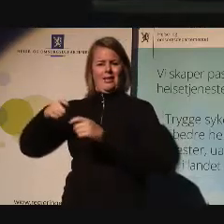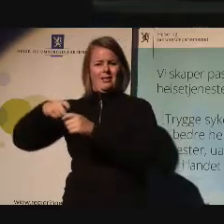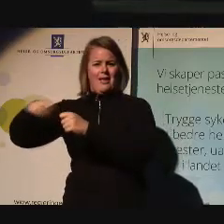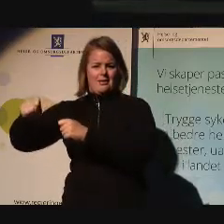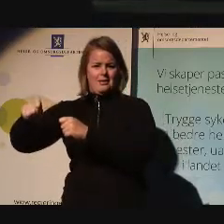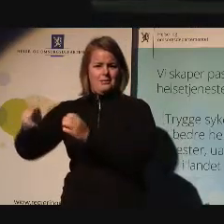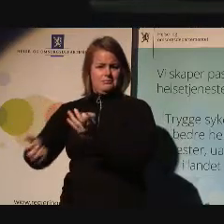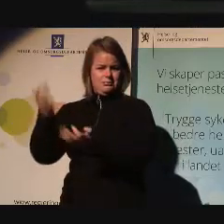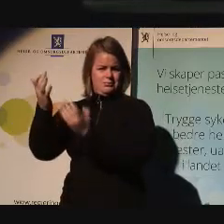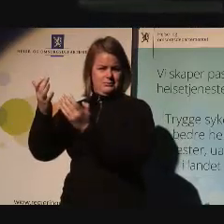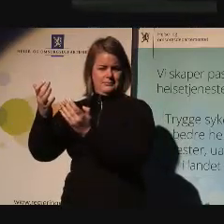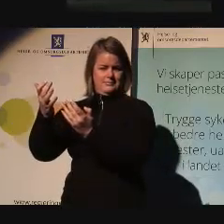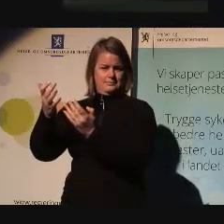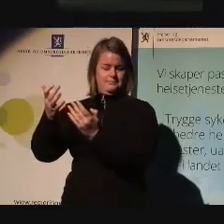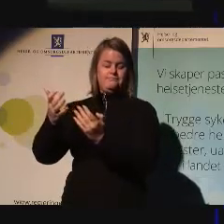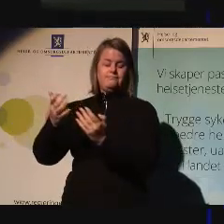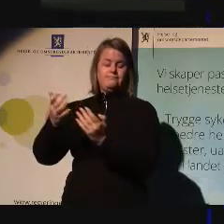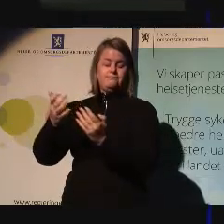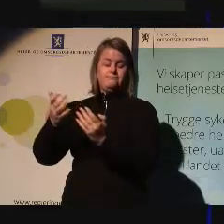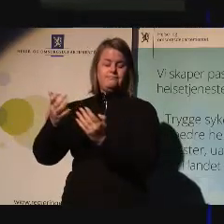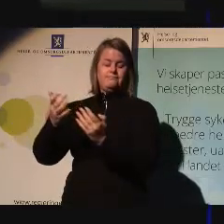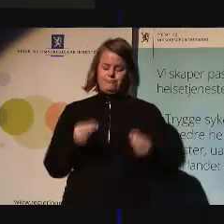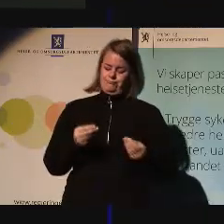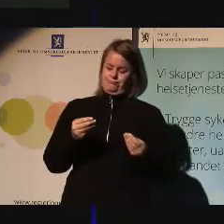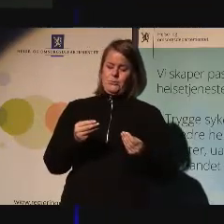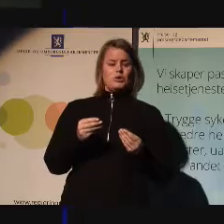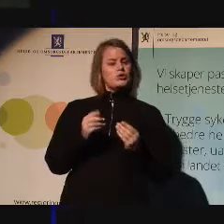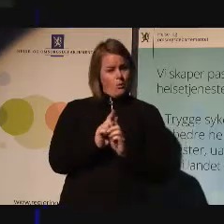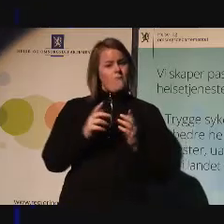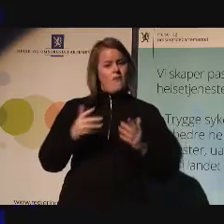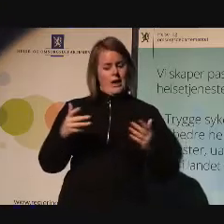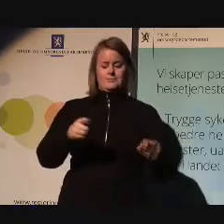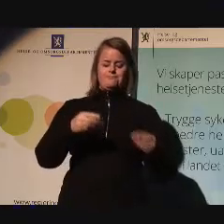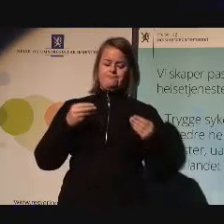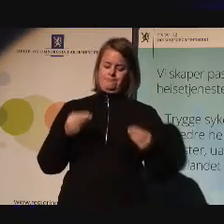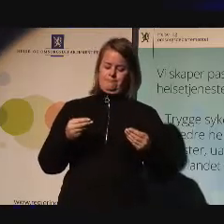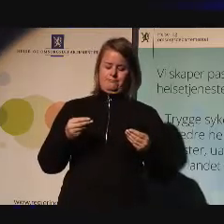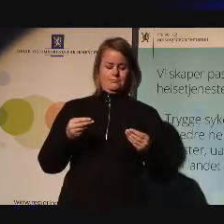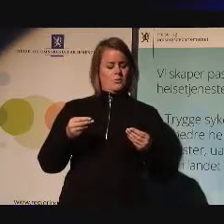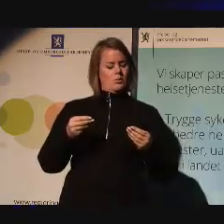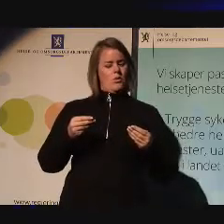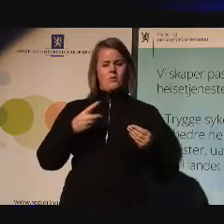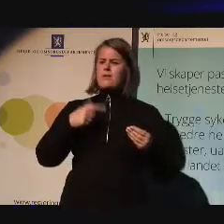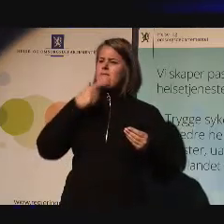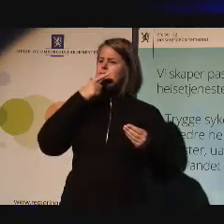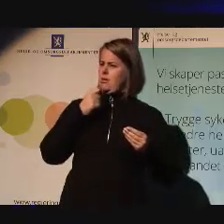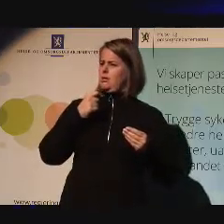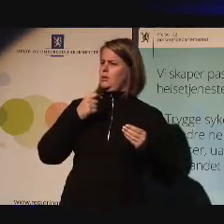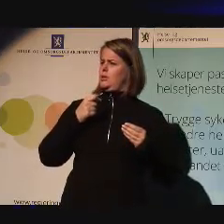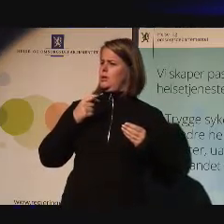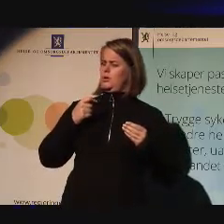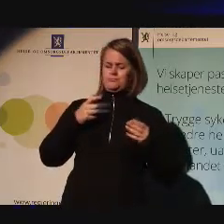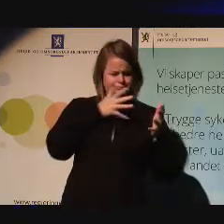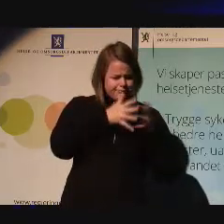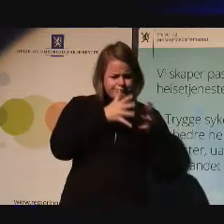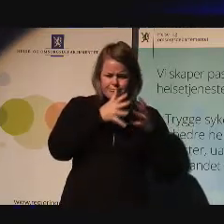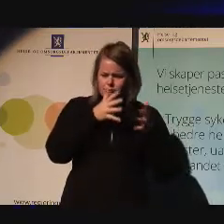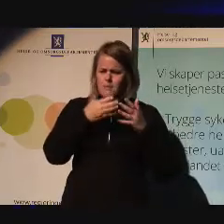Vi gjorde det vi pleier å gjøre. Vi er vant til og mener vi gjør et ganske godt arbeid. Vi gikk